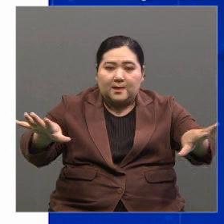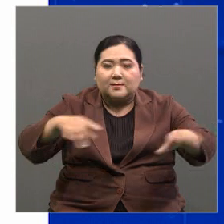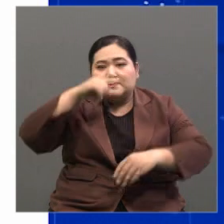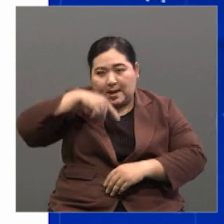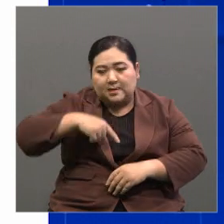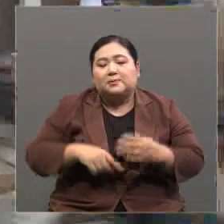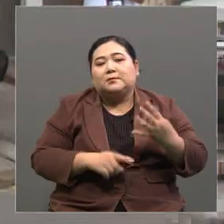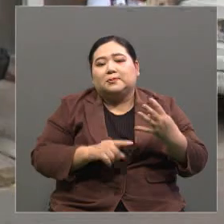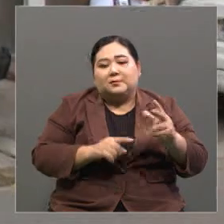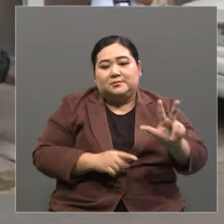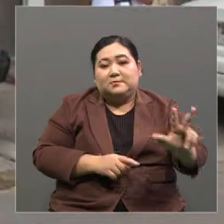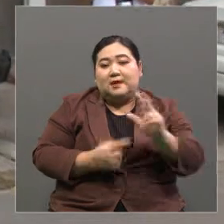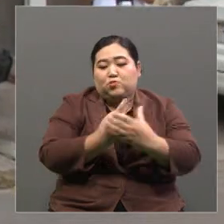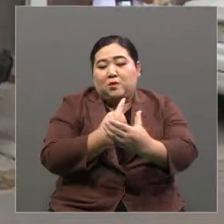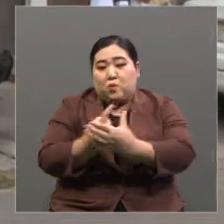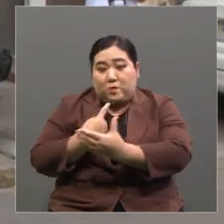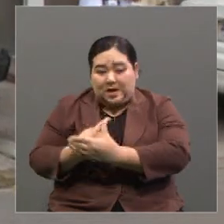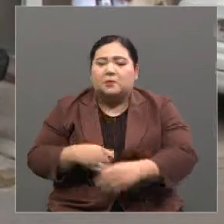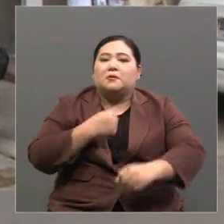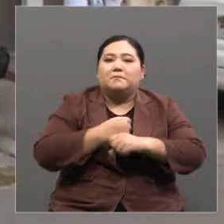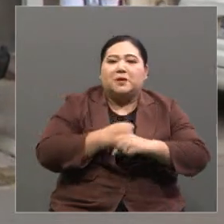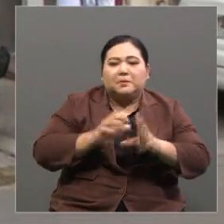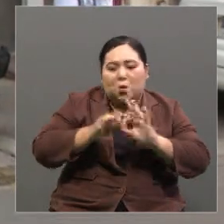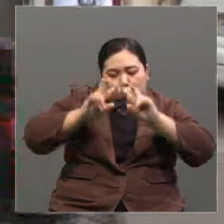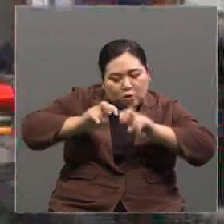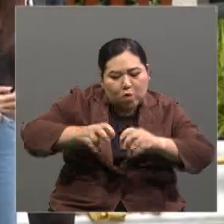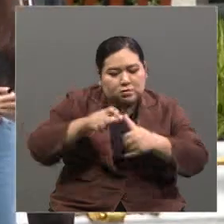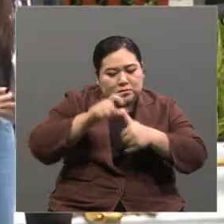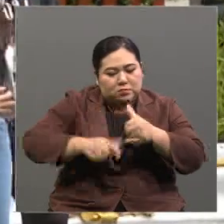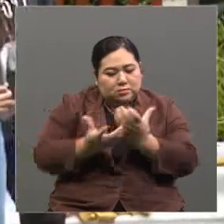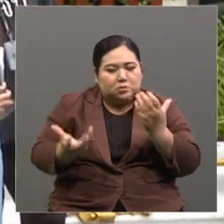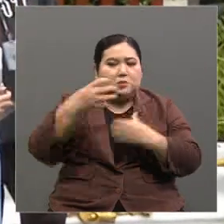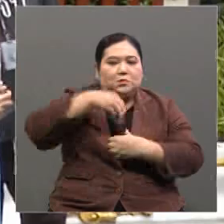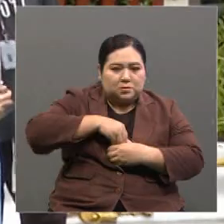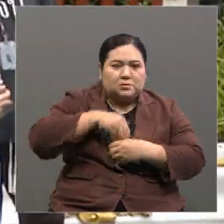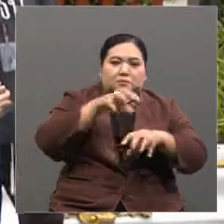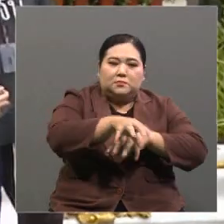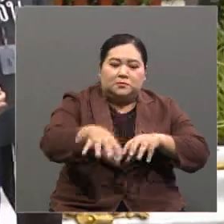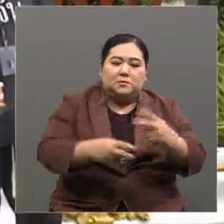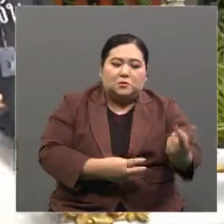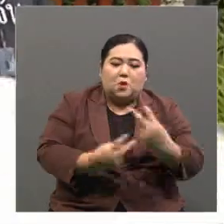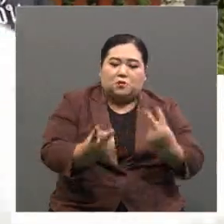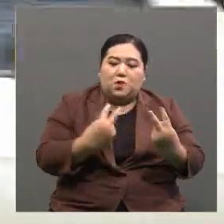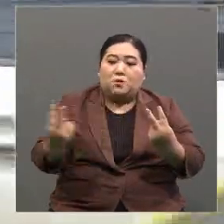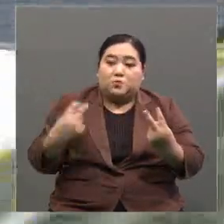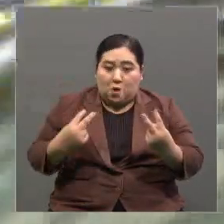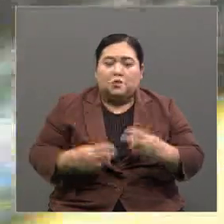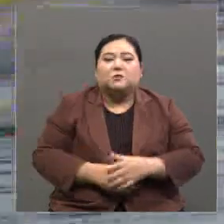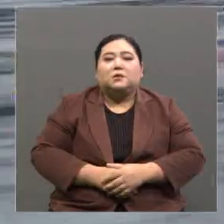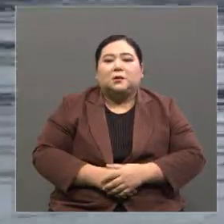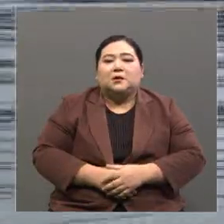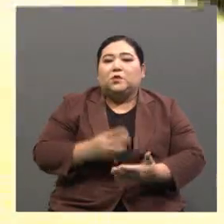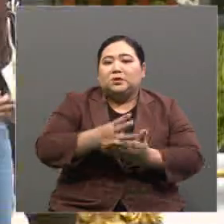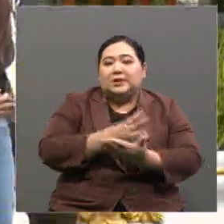เสียงประเทศไทยซึ่งจะทำหน้าที่ดูแลเรื่องจริยธรรมวิชาชีพสื่อมวลชนขององค์กรสมาชิกองค์กรละ 2คนก็จะเป็นคนใน